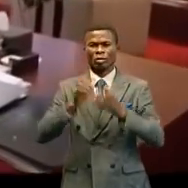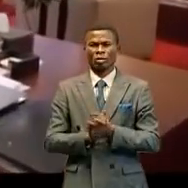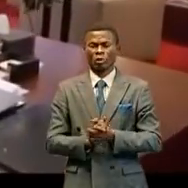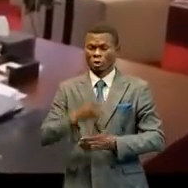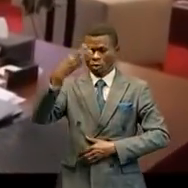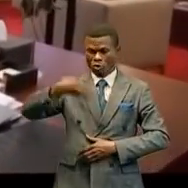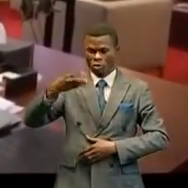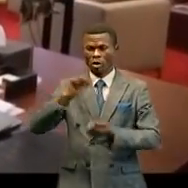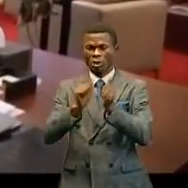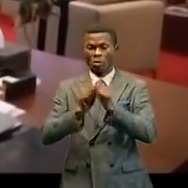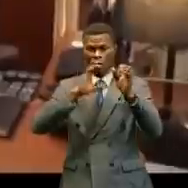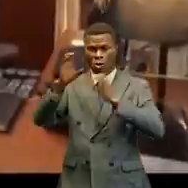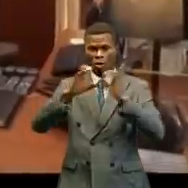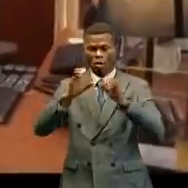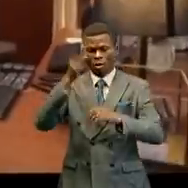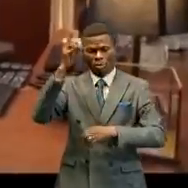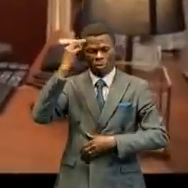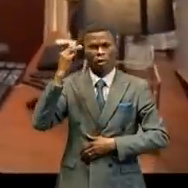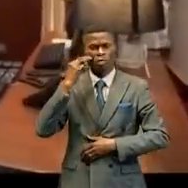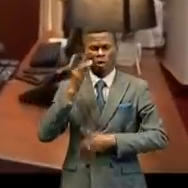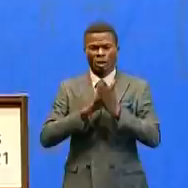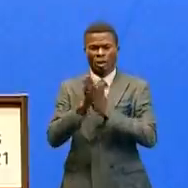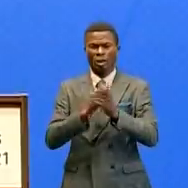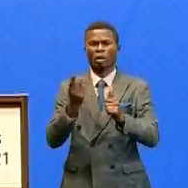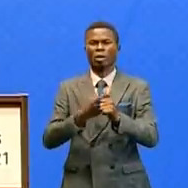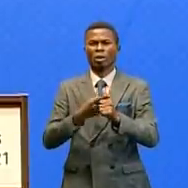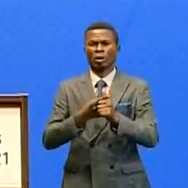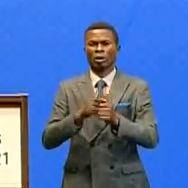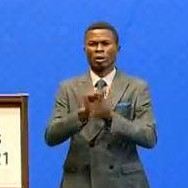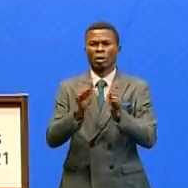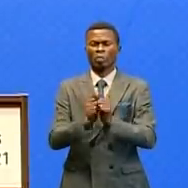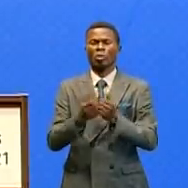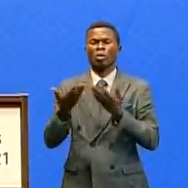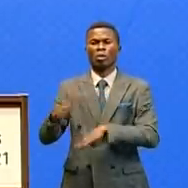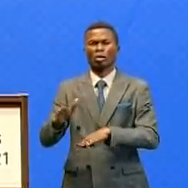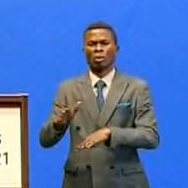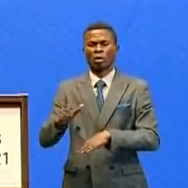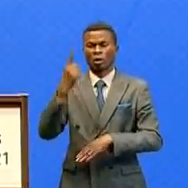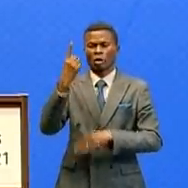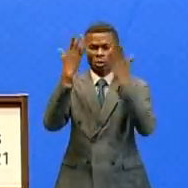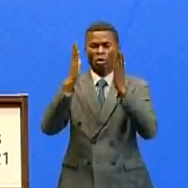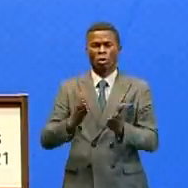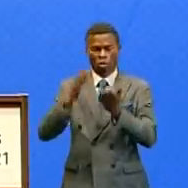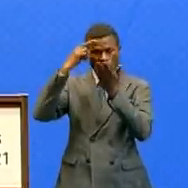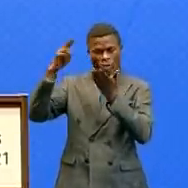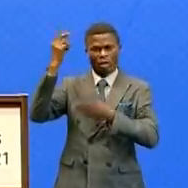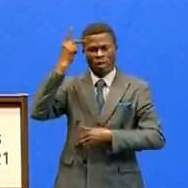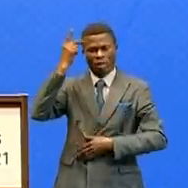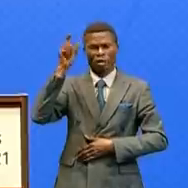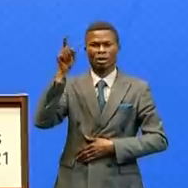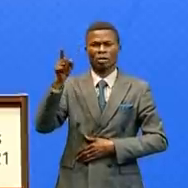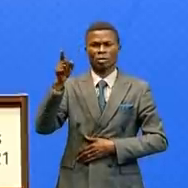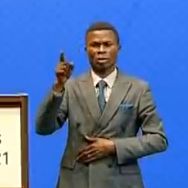Le troisième point de la communication du Premier ministre a porté sur les décès d'un étudiant à l'université de